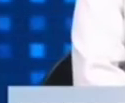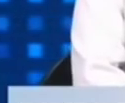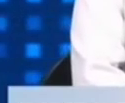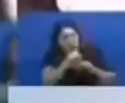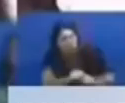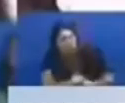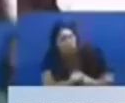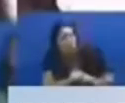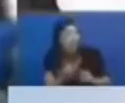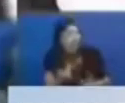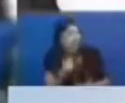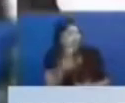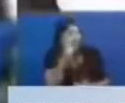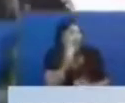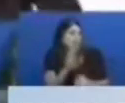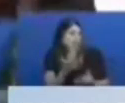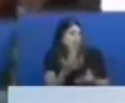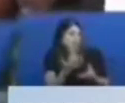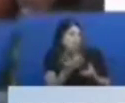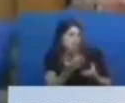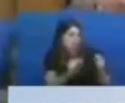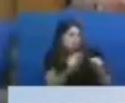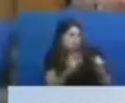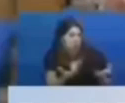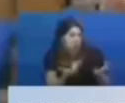נראה בדיוק מדובר אבל זה לא נראה